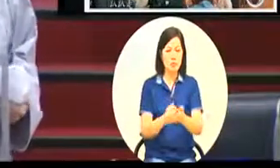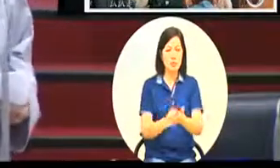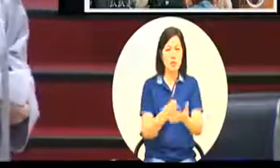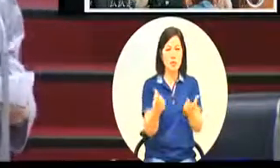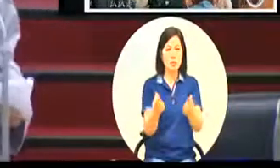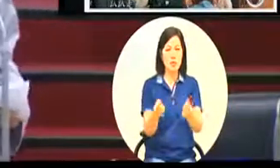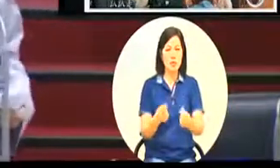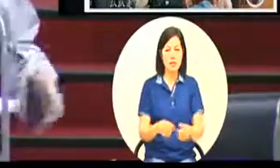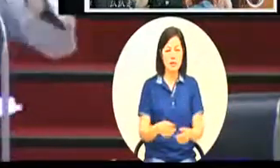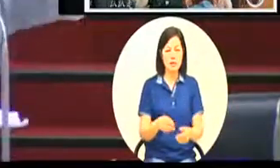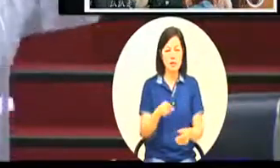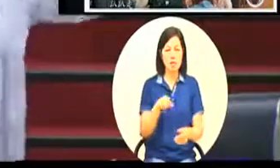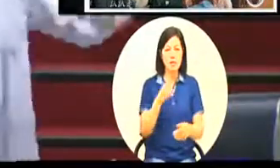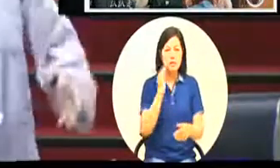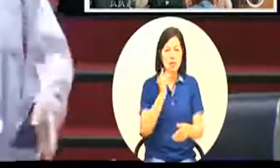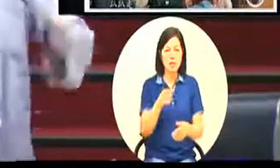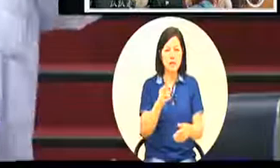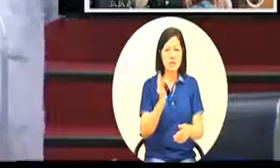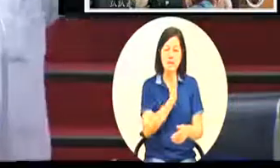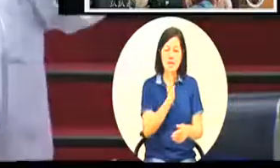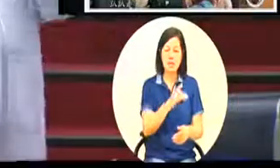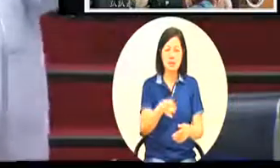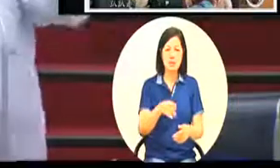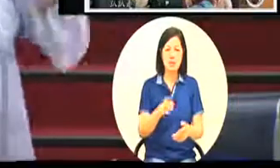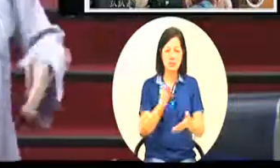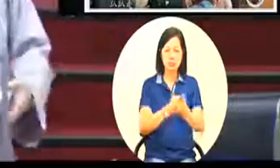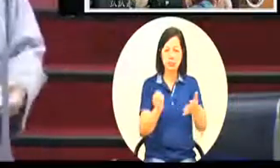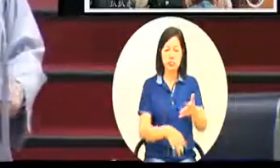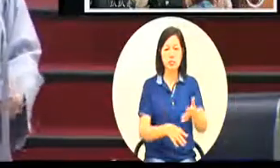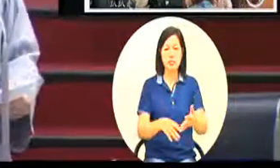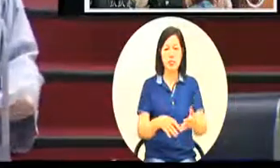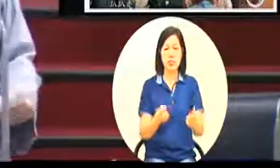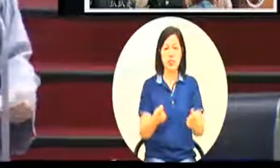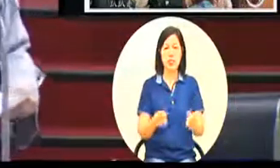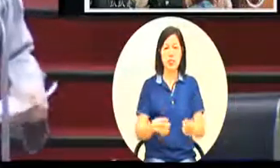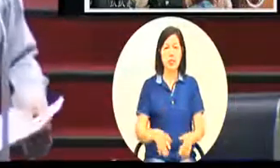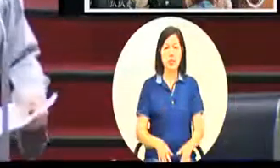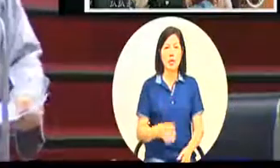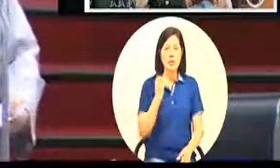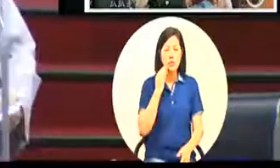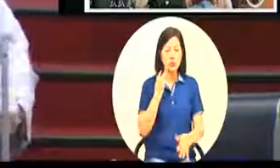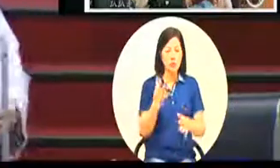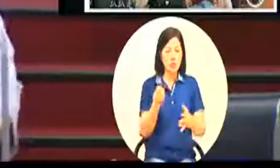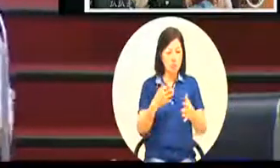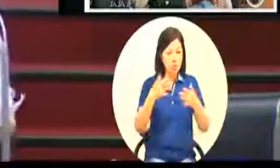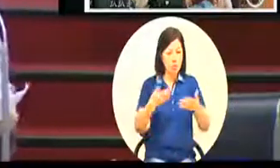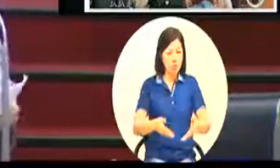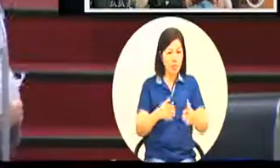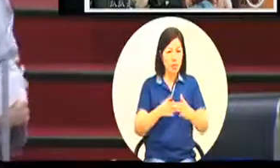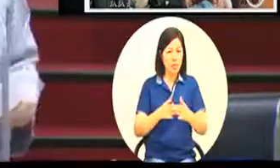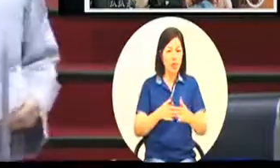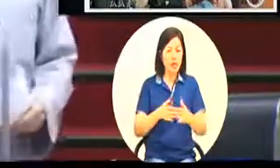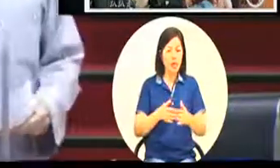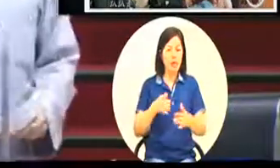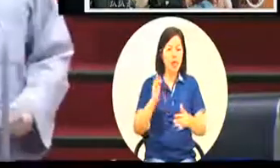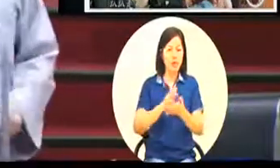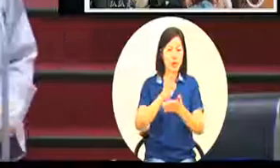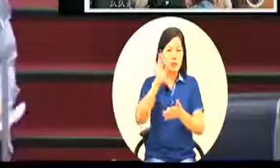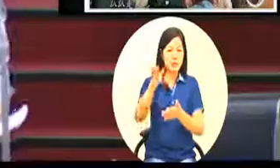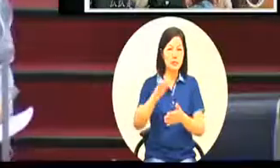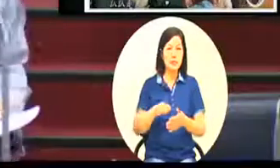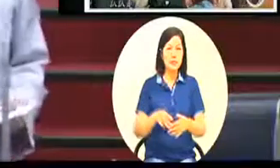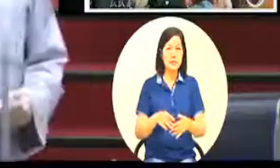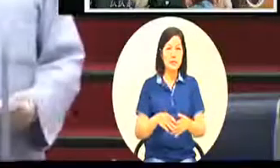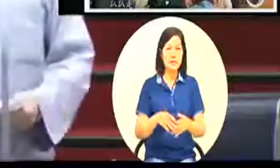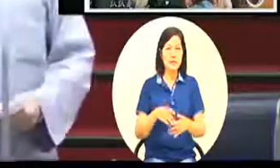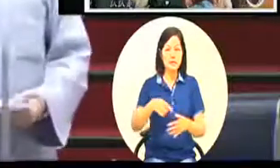讲迄个鬼啊话，民调无重要，民进党以后初选由中央用拨杯啦，拨地新竹选，拨谢